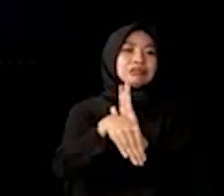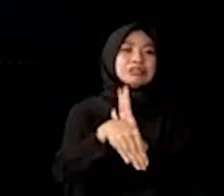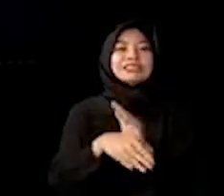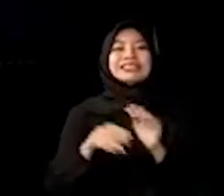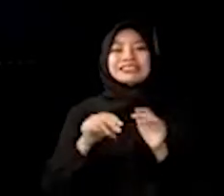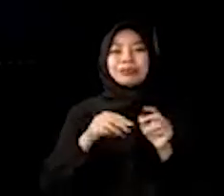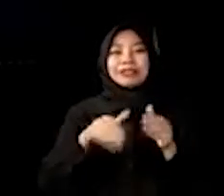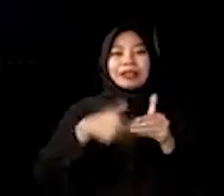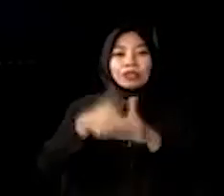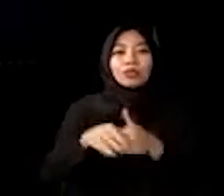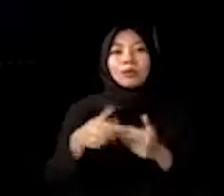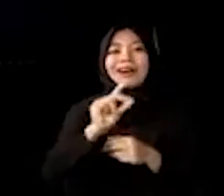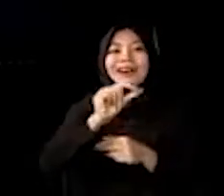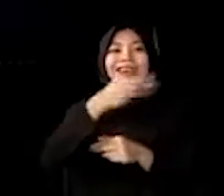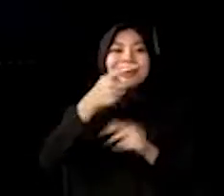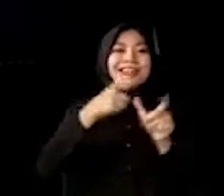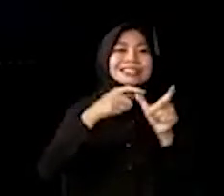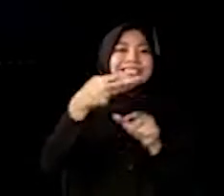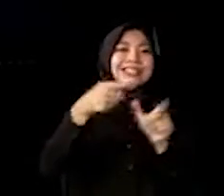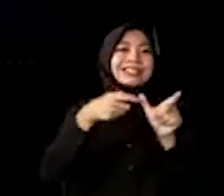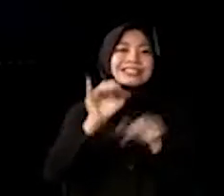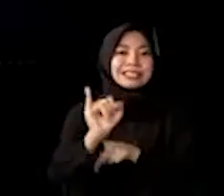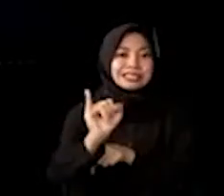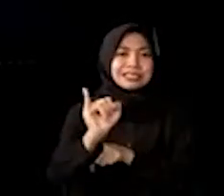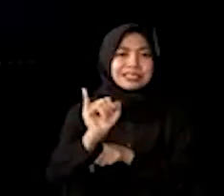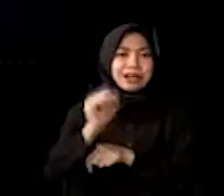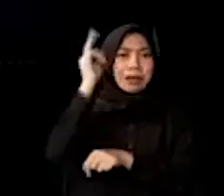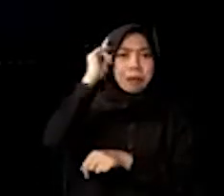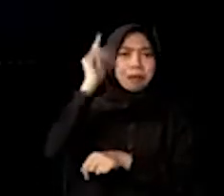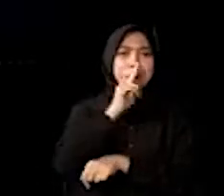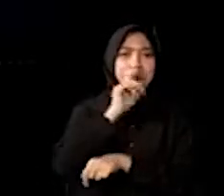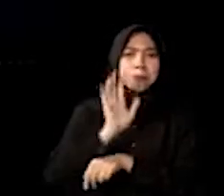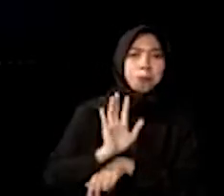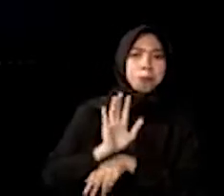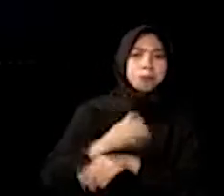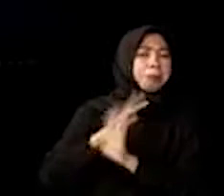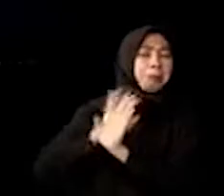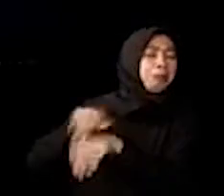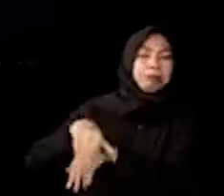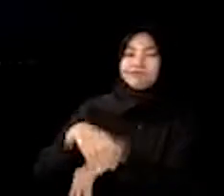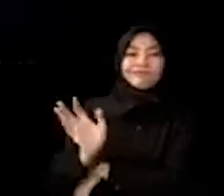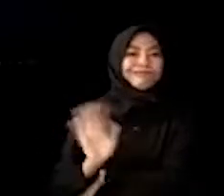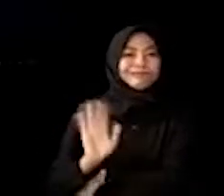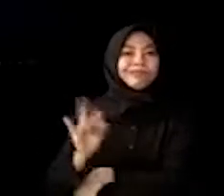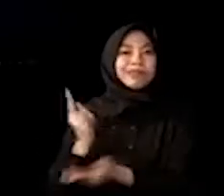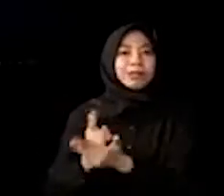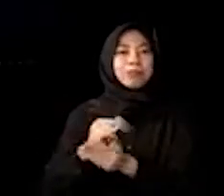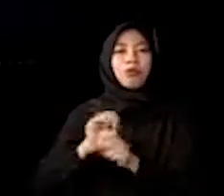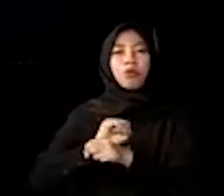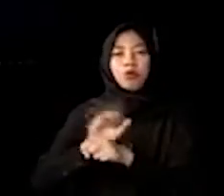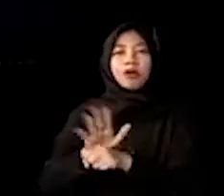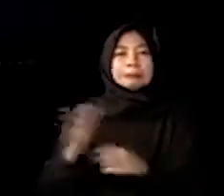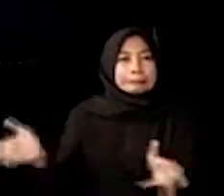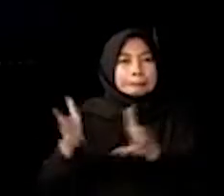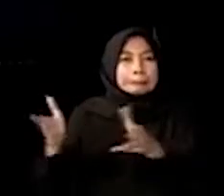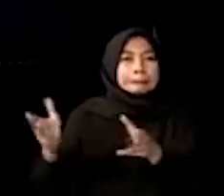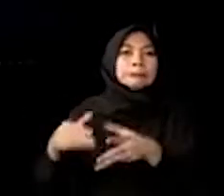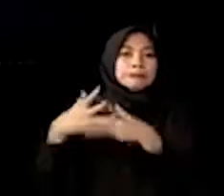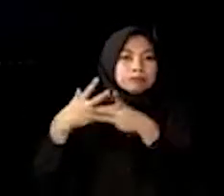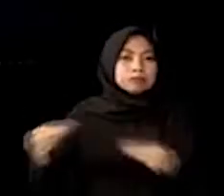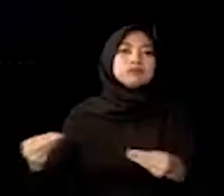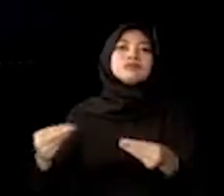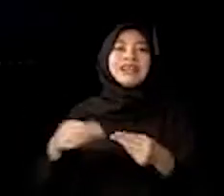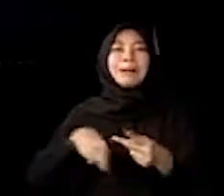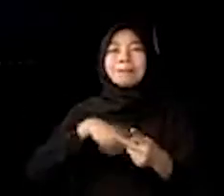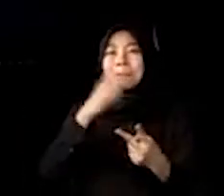memasuki Resesi nah pemerintah tentunya tidak tinggal diam terus berupaya untuk Bagaimana menangani covid-19 dan yang paling